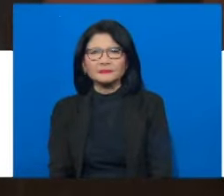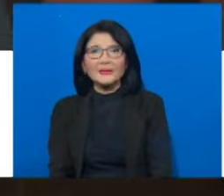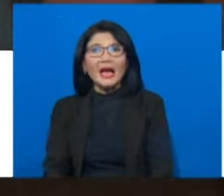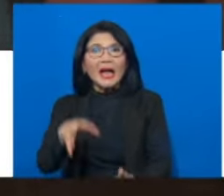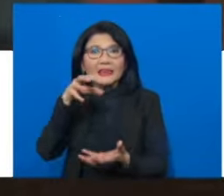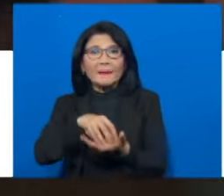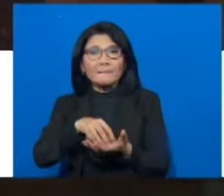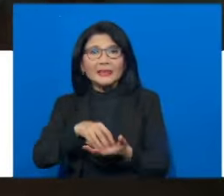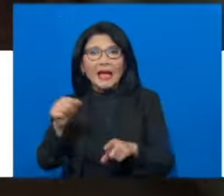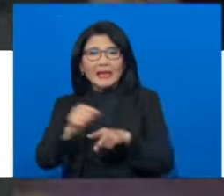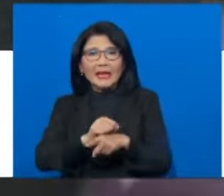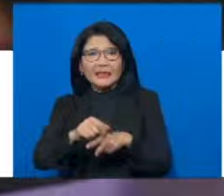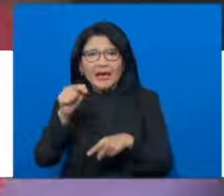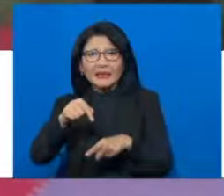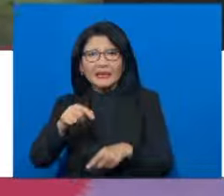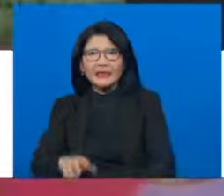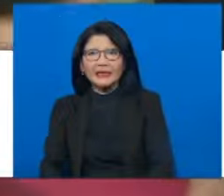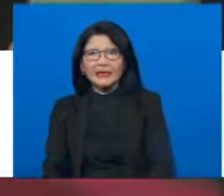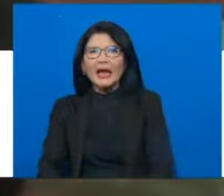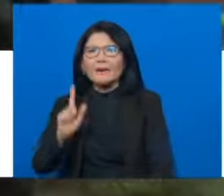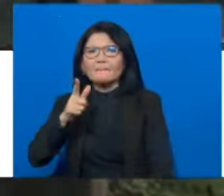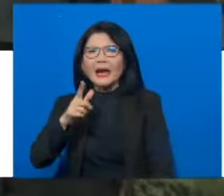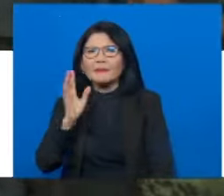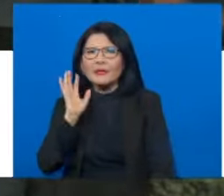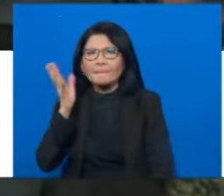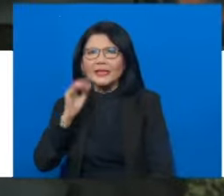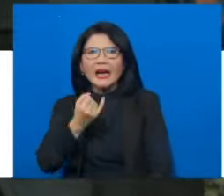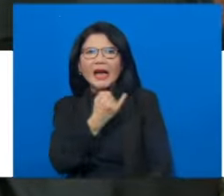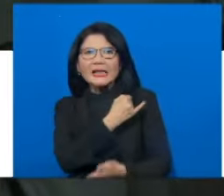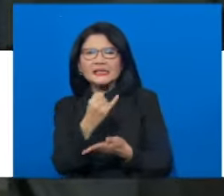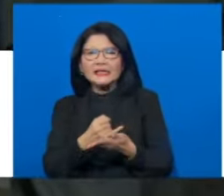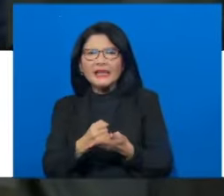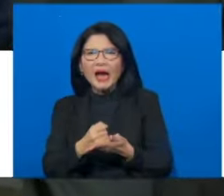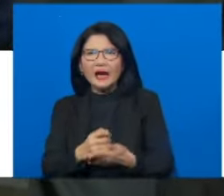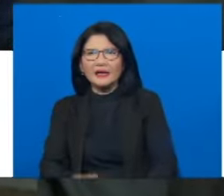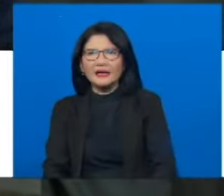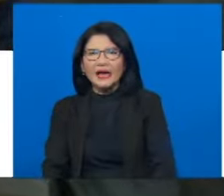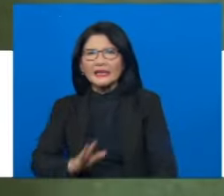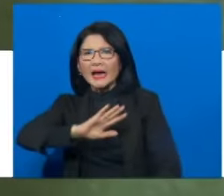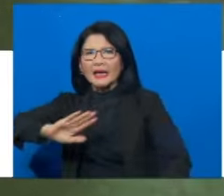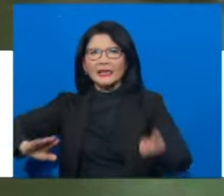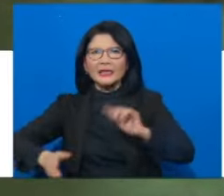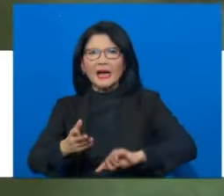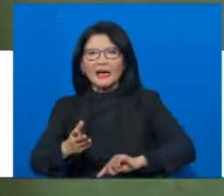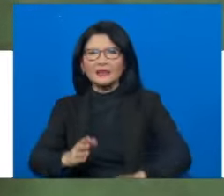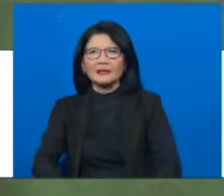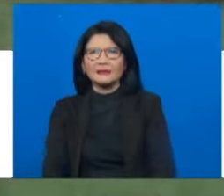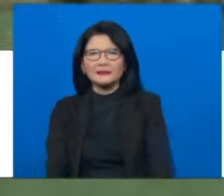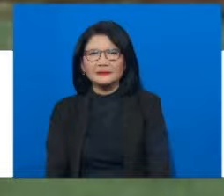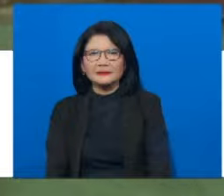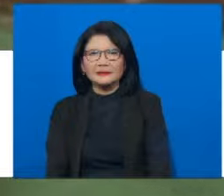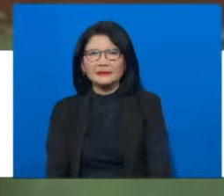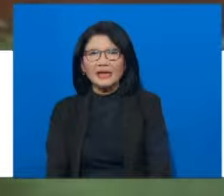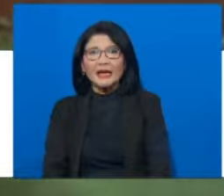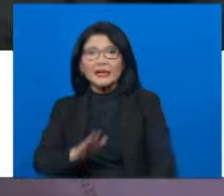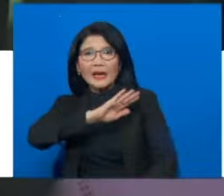ini lebih menekankan pada aspek seni pencak silat dalam latihannya yakni perwujudan gerak dan irama dalam silat